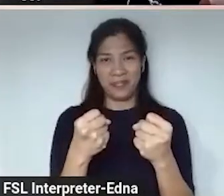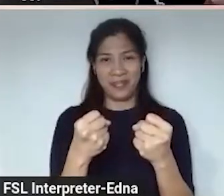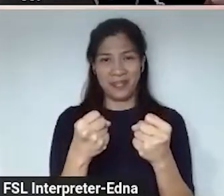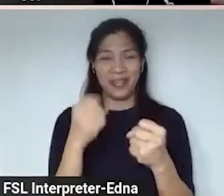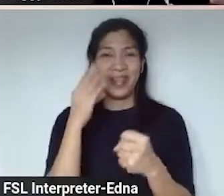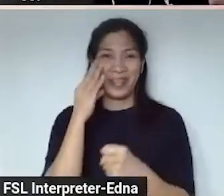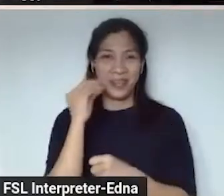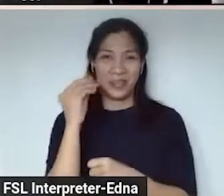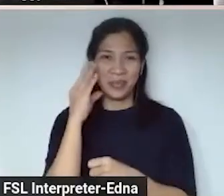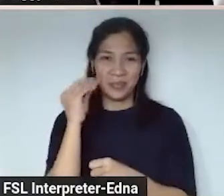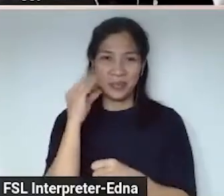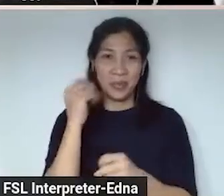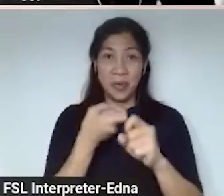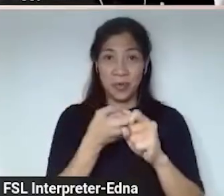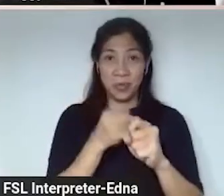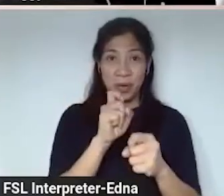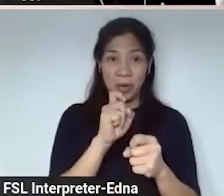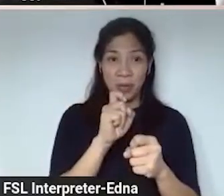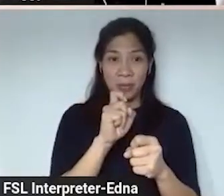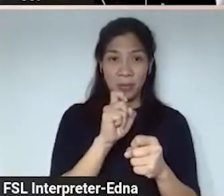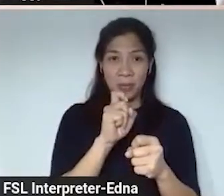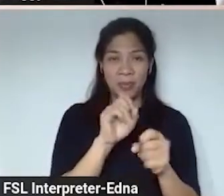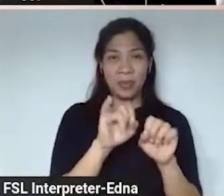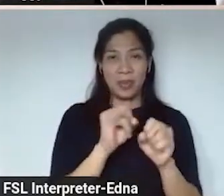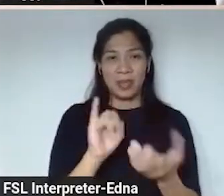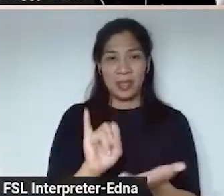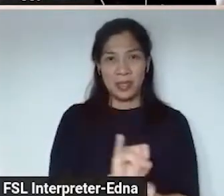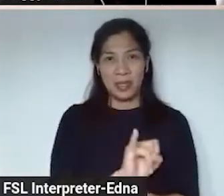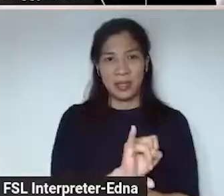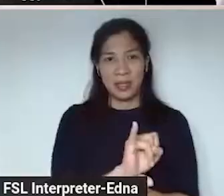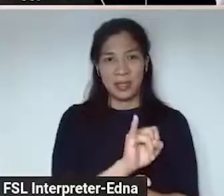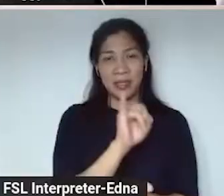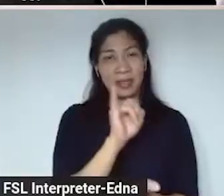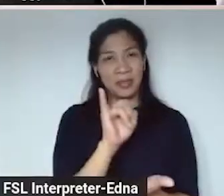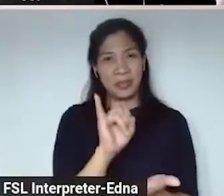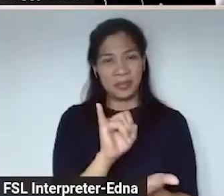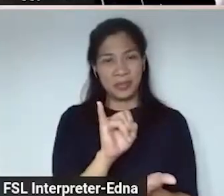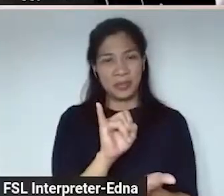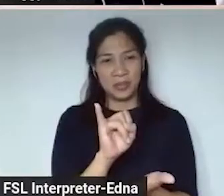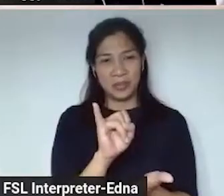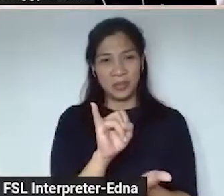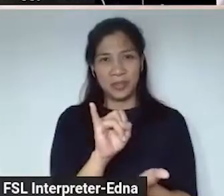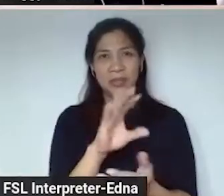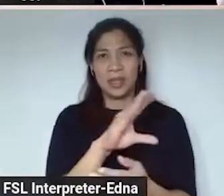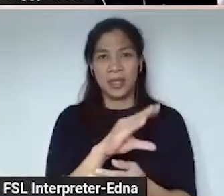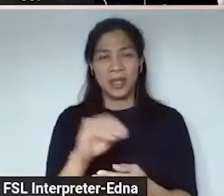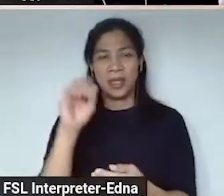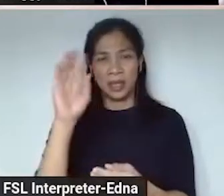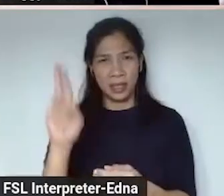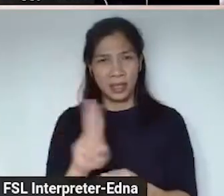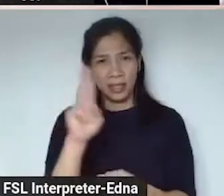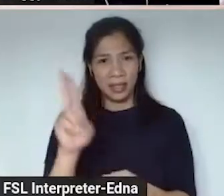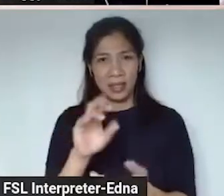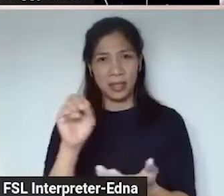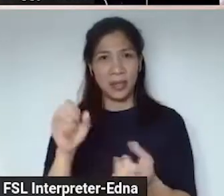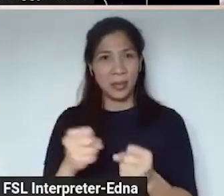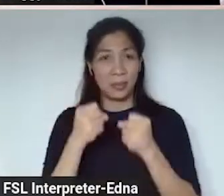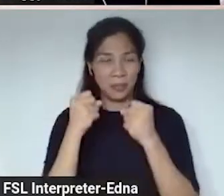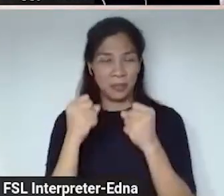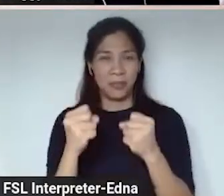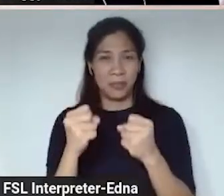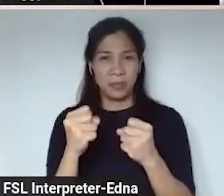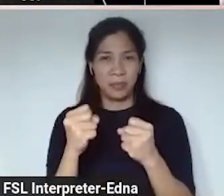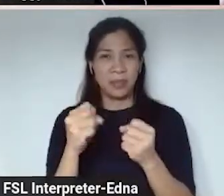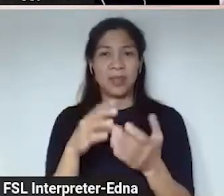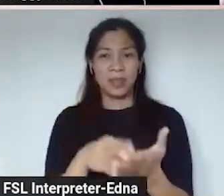the institution that he is working right now, at ginagamit din ng Panginoon yung empowerment na yun na natutunan niya dito naman